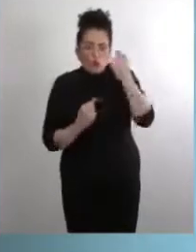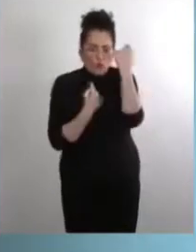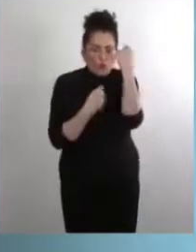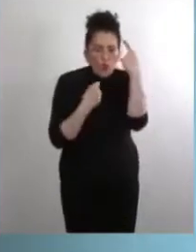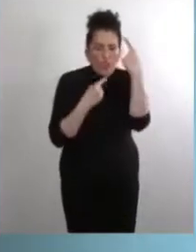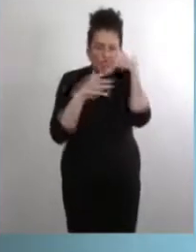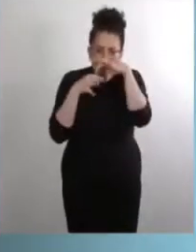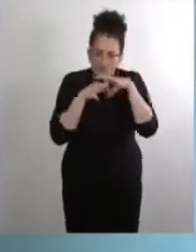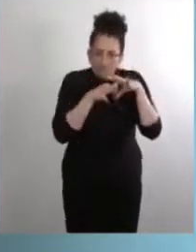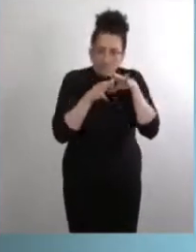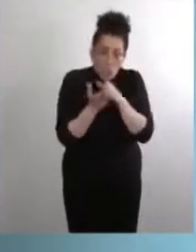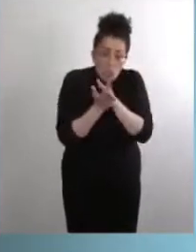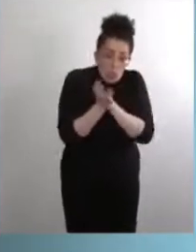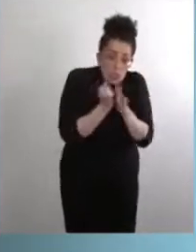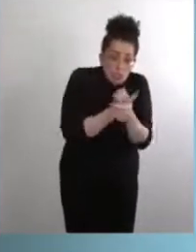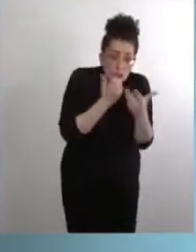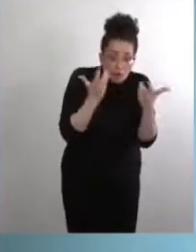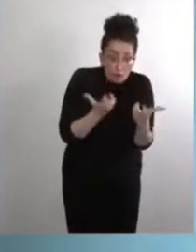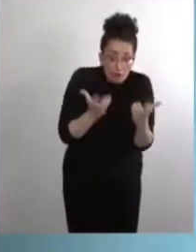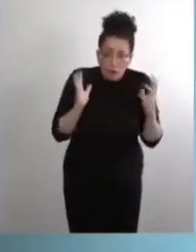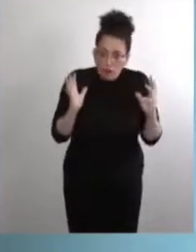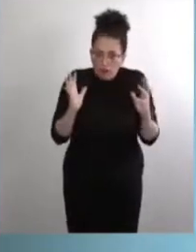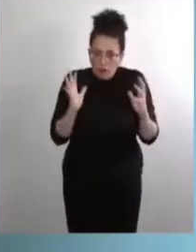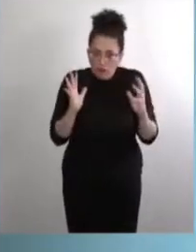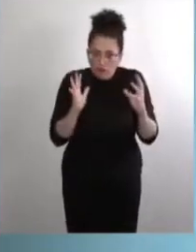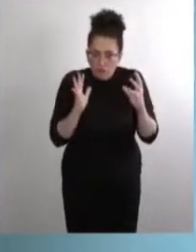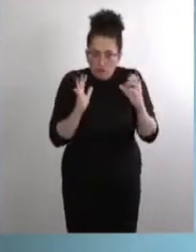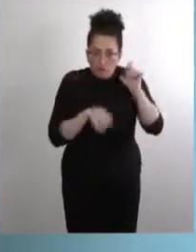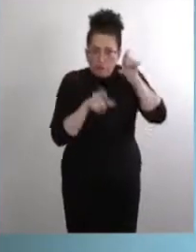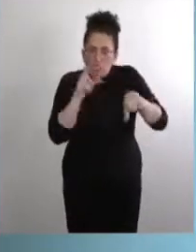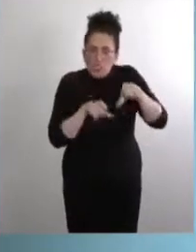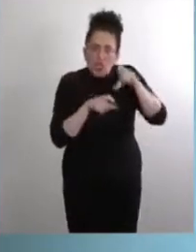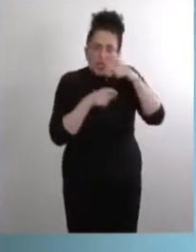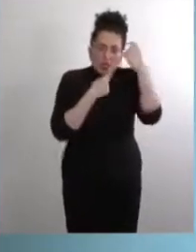pas quelle est la réalité des choses, c'est quoi le bon chiffre, c'est quoi vous voulez, vers quoi vous voulez